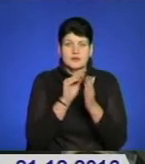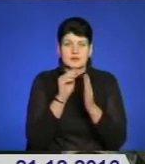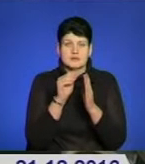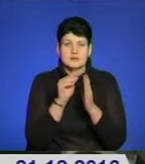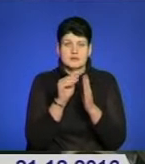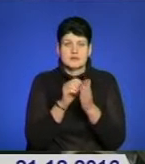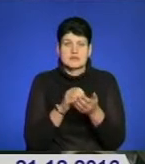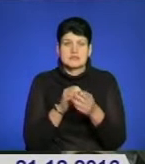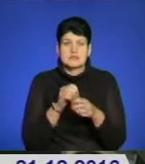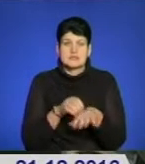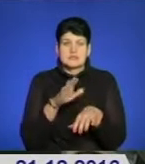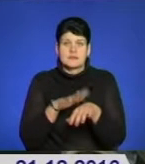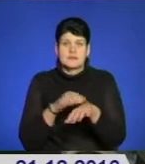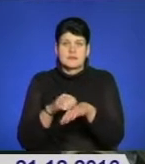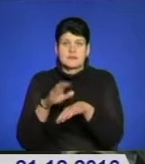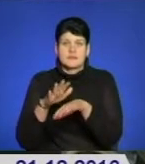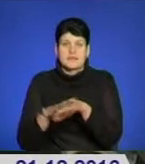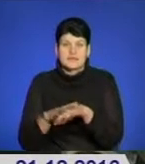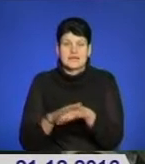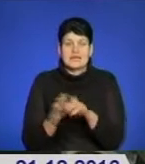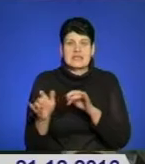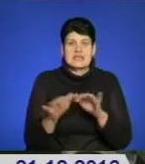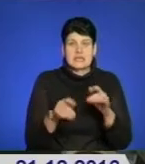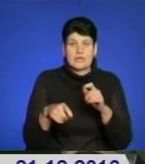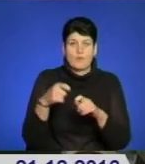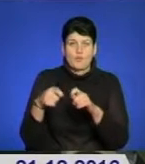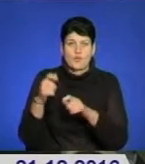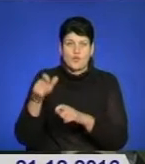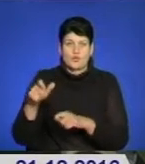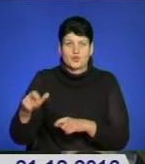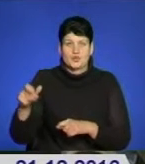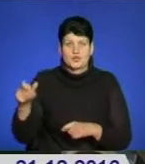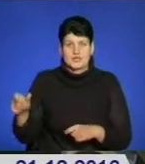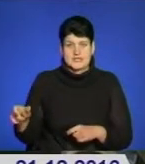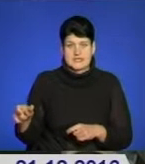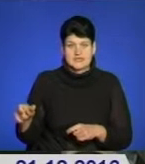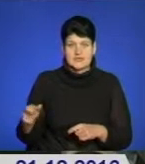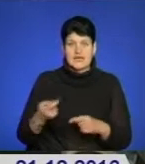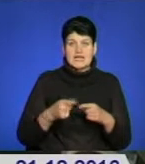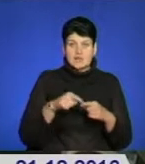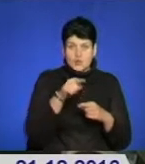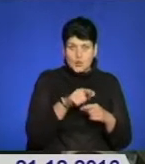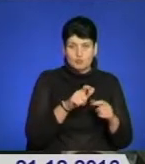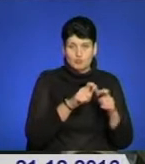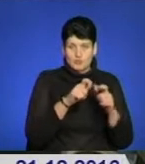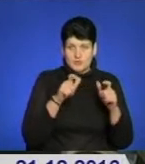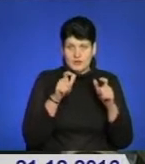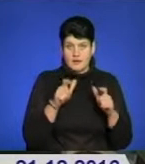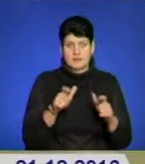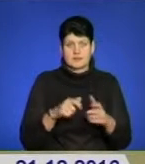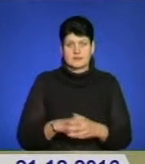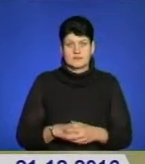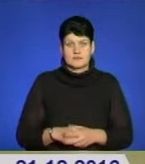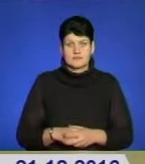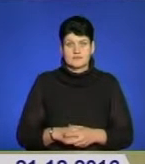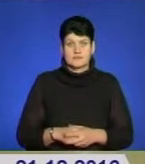незаконні дії злочинців на цьому об'єкті і на об'єкті поруч.